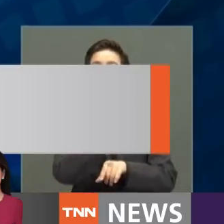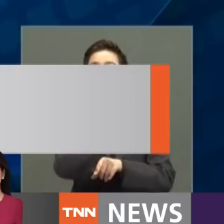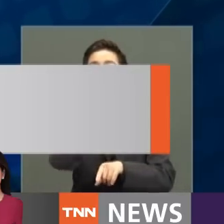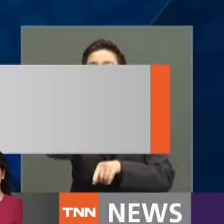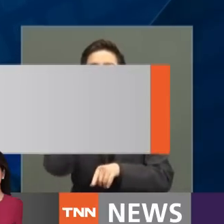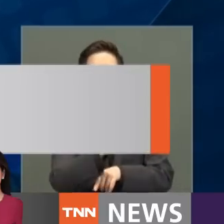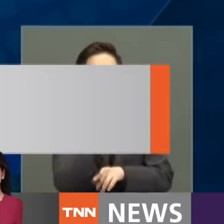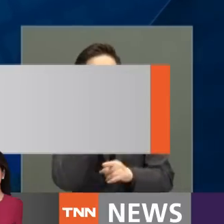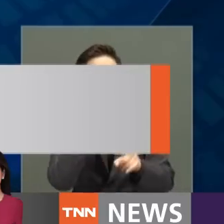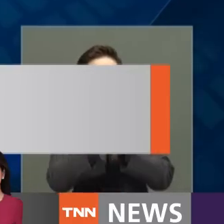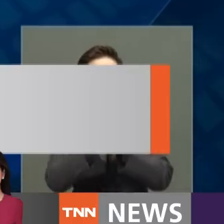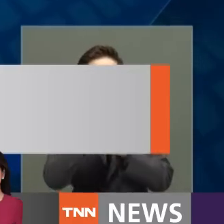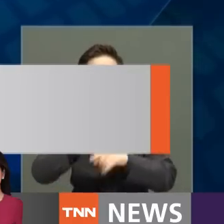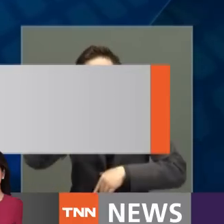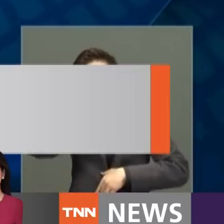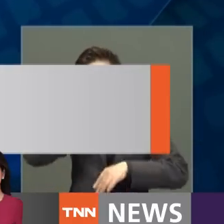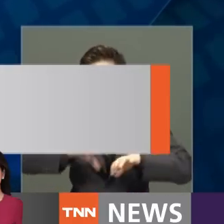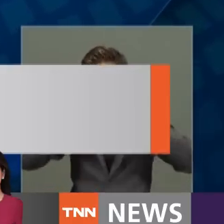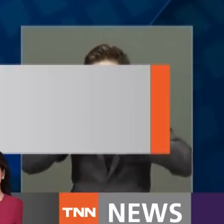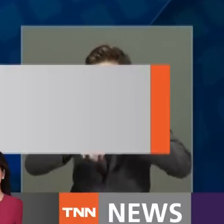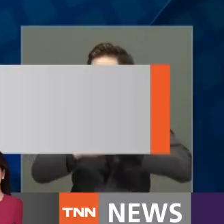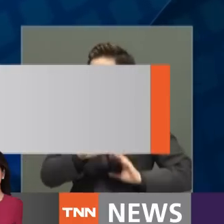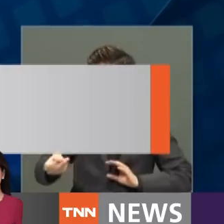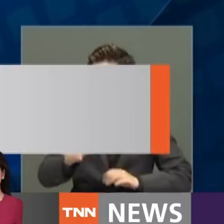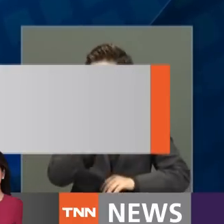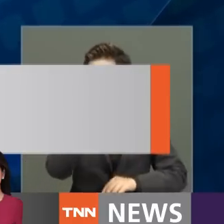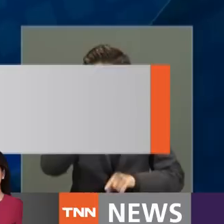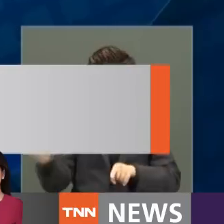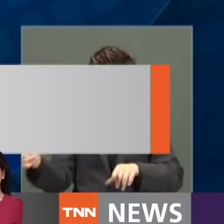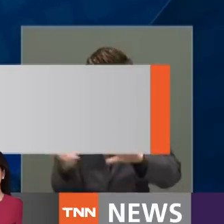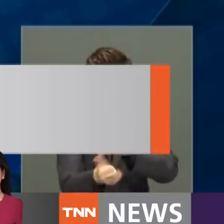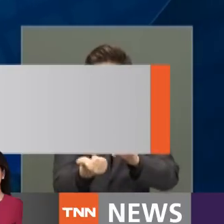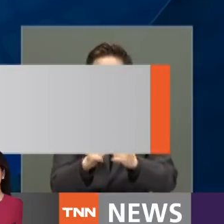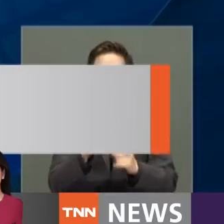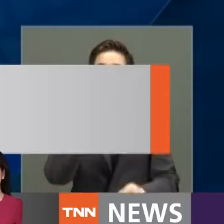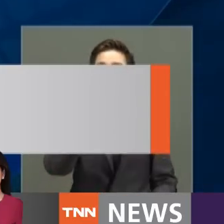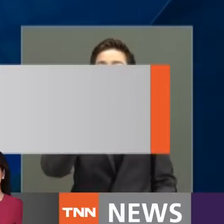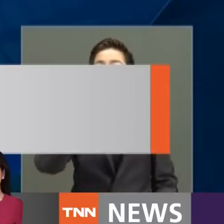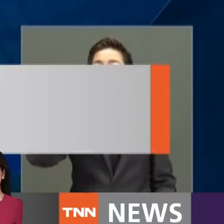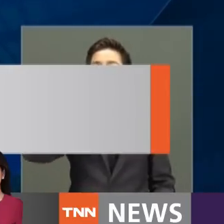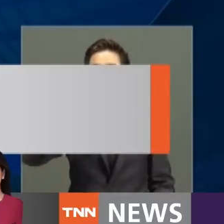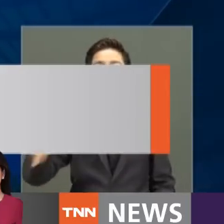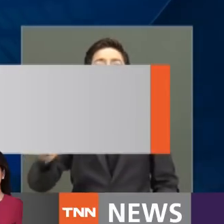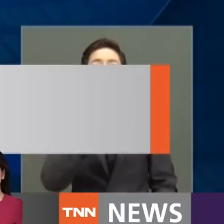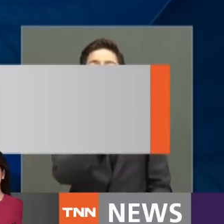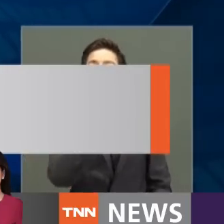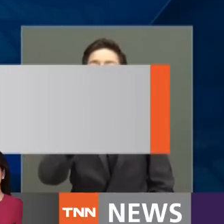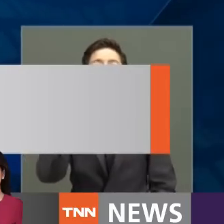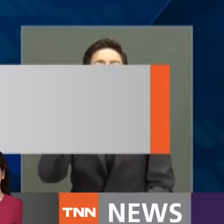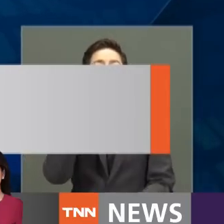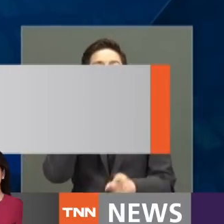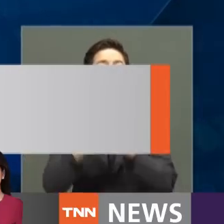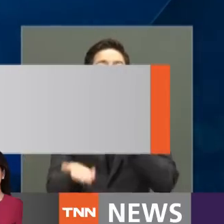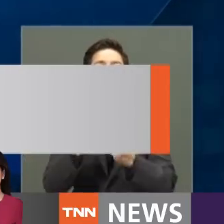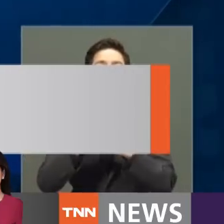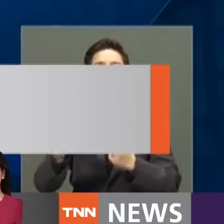คะก็คือสถานกักกันโรคที่รัฐจัดให้หรือ ASQ คือ Alternative State Quarantine อันนี้ก็จะเป็นส